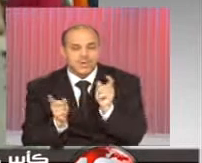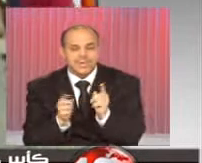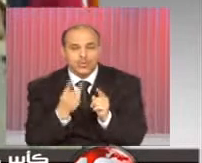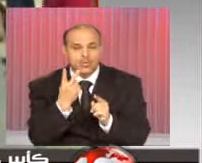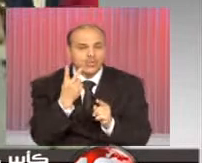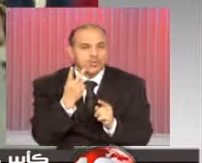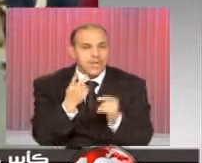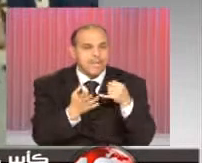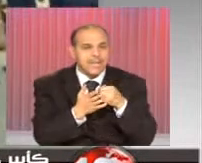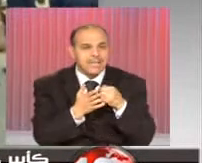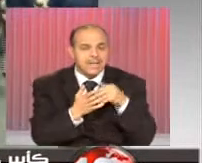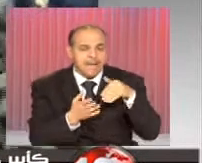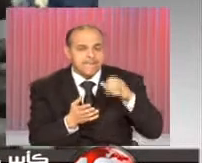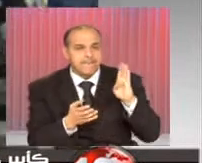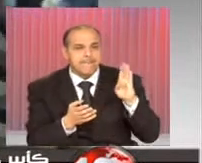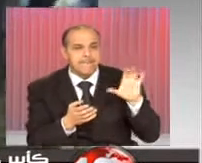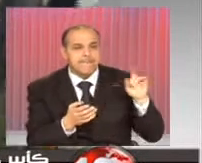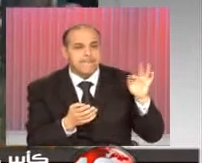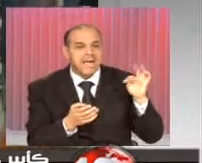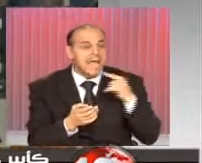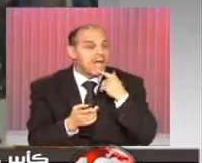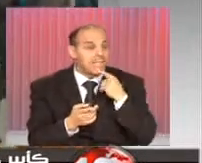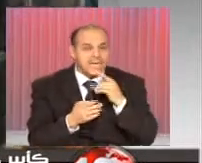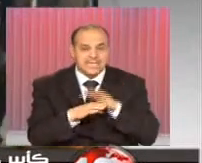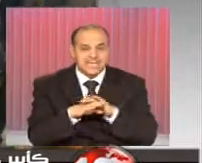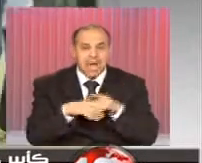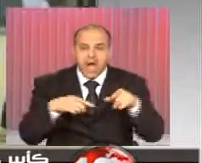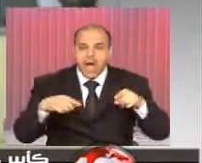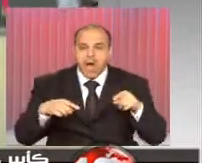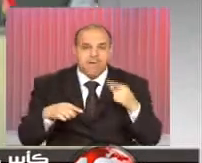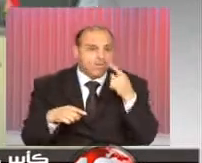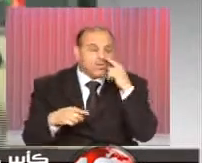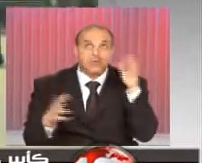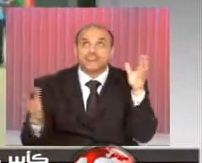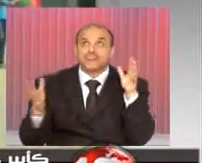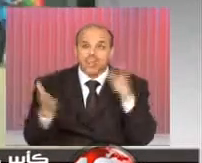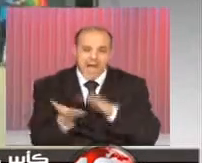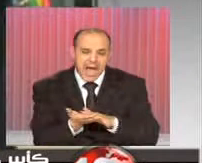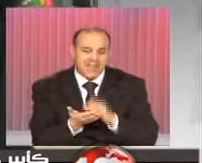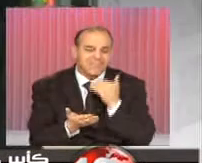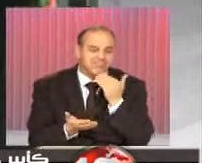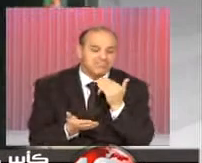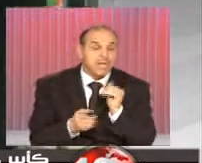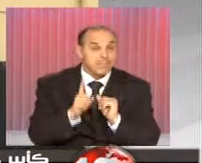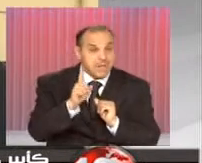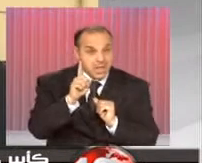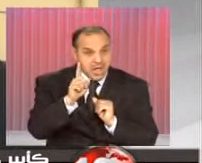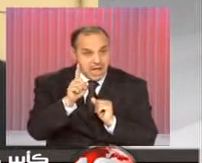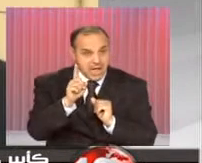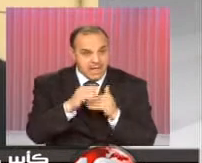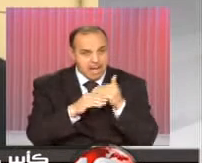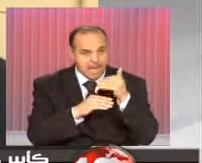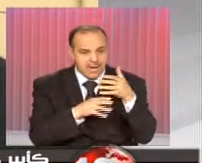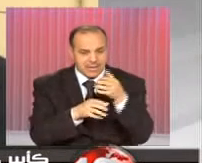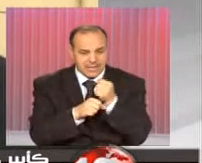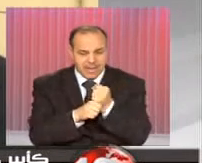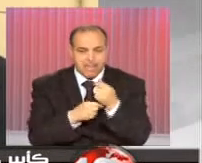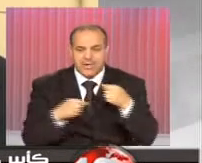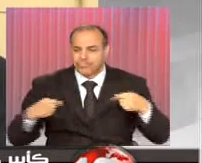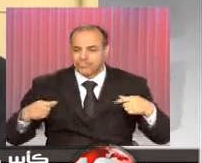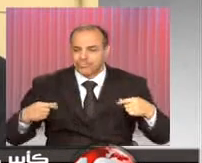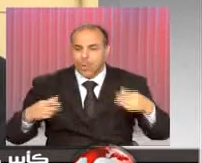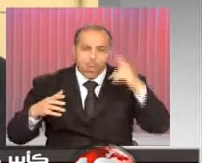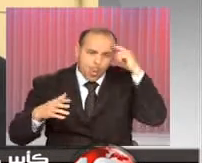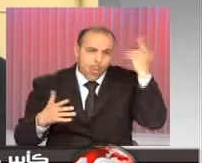الصغيرتين إلى مدينة باتا، وذلك بسبب مخاوف من رداءات أرضية الملاعب، خاصة بعد احتضانها عديد المباريات